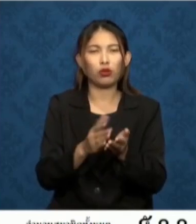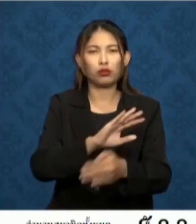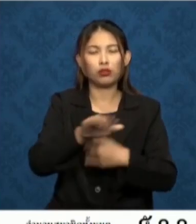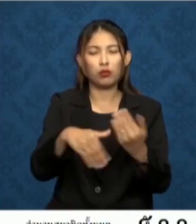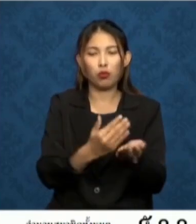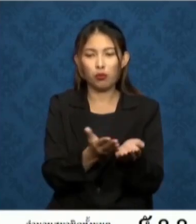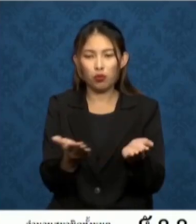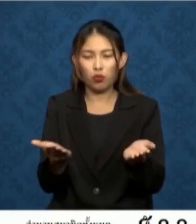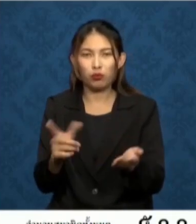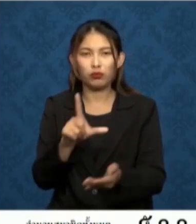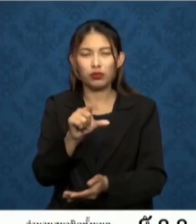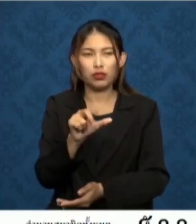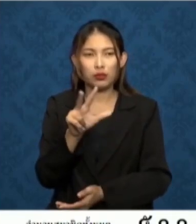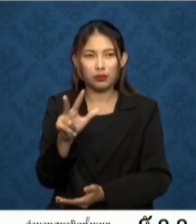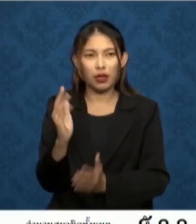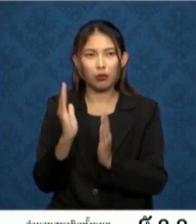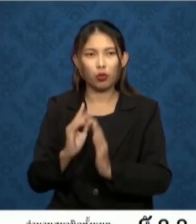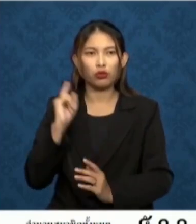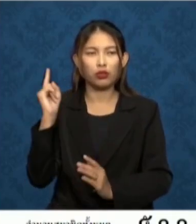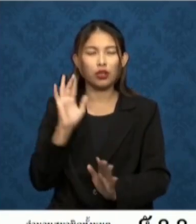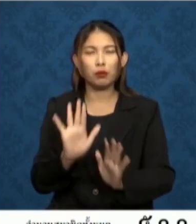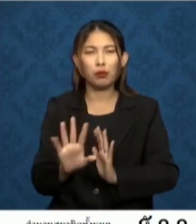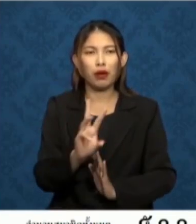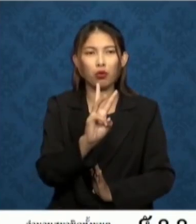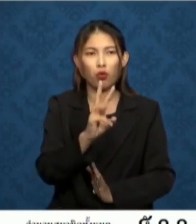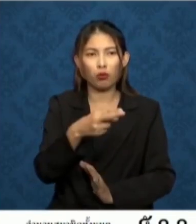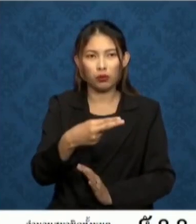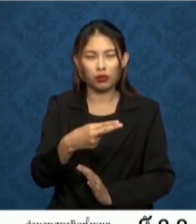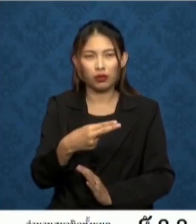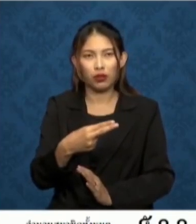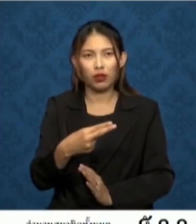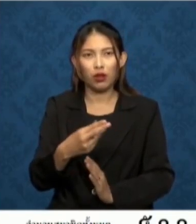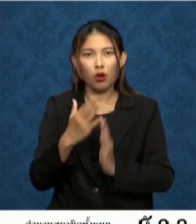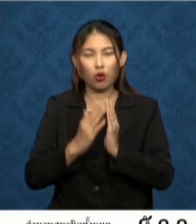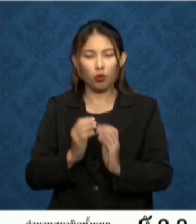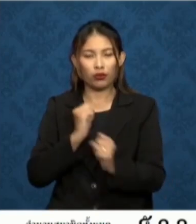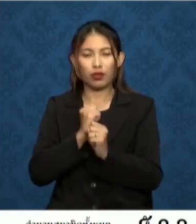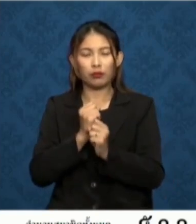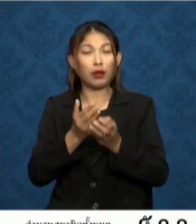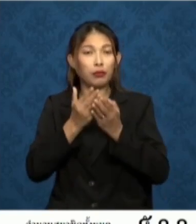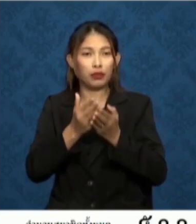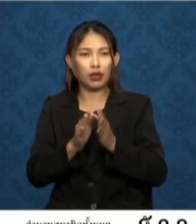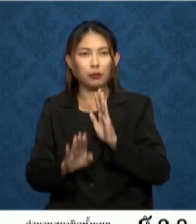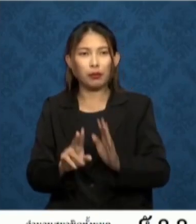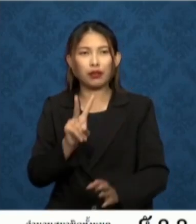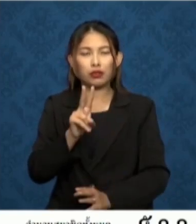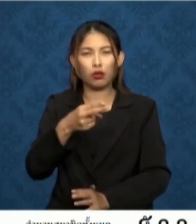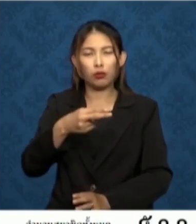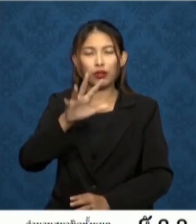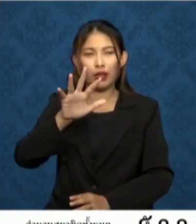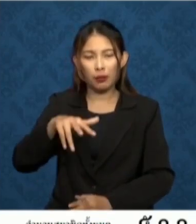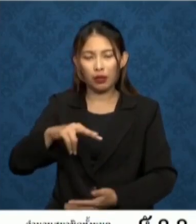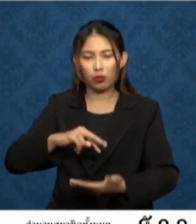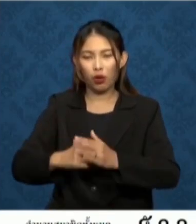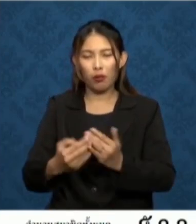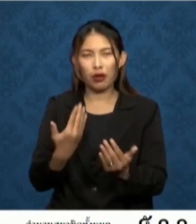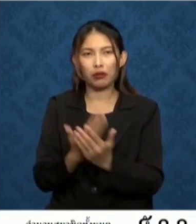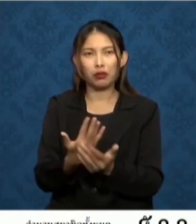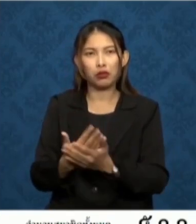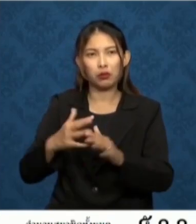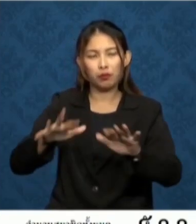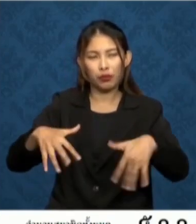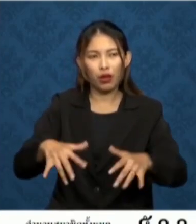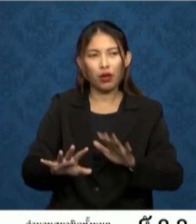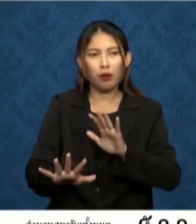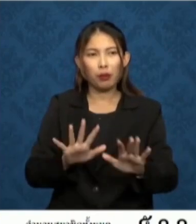ำนักท่องเที่ยวเกือบ 60,000 คนครับท่านประธานครับลูกเรือ25,000 คนสร้างเม็ดเงินให้กับประเทศไม่น้อย